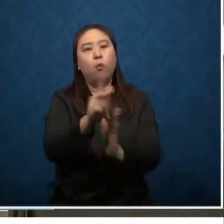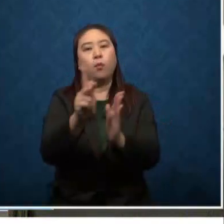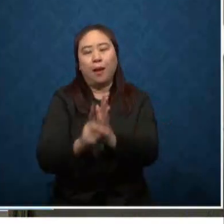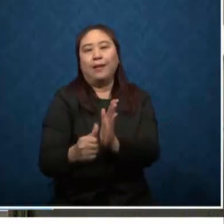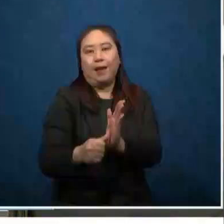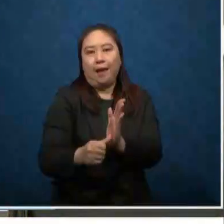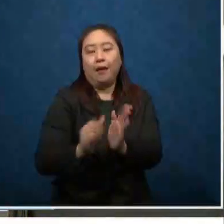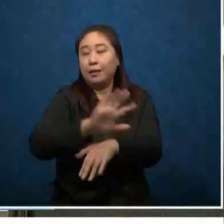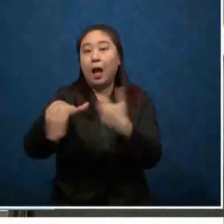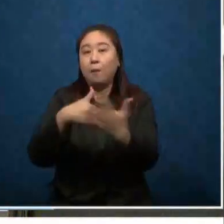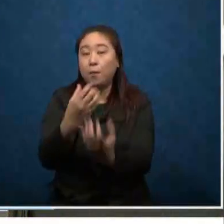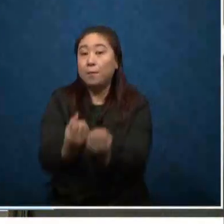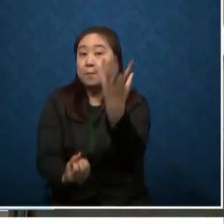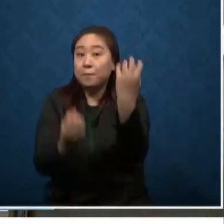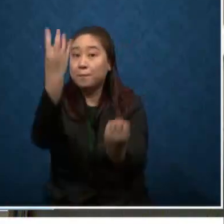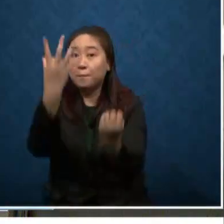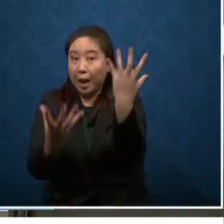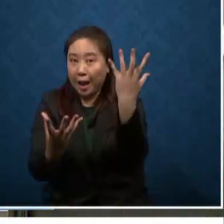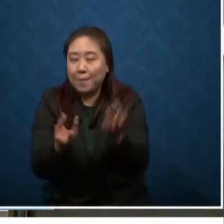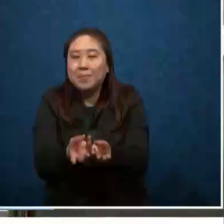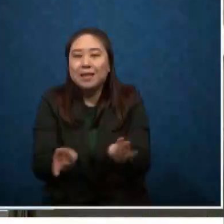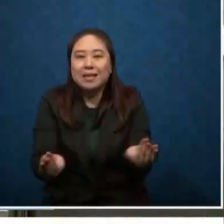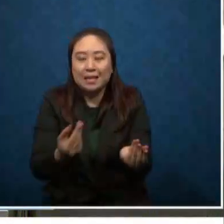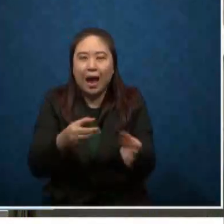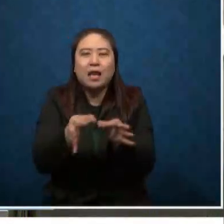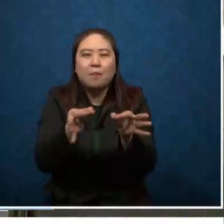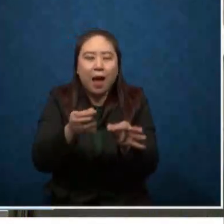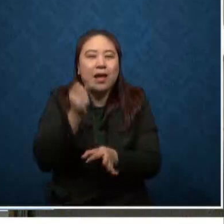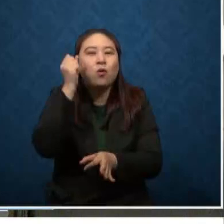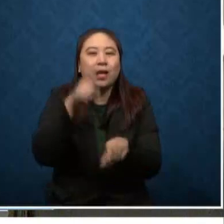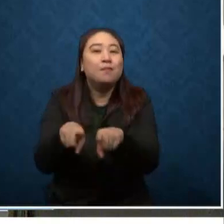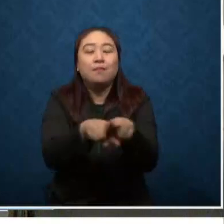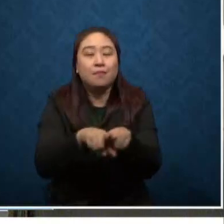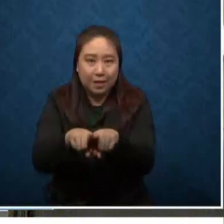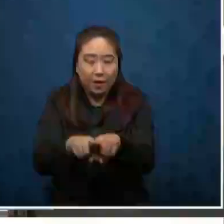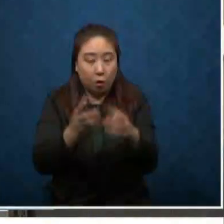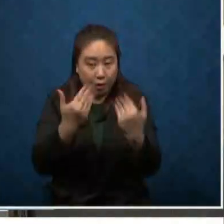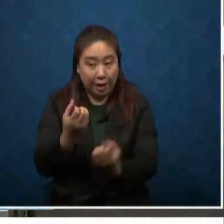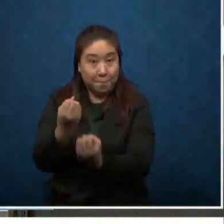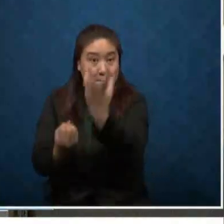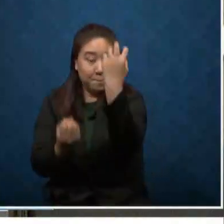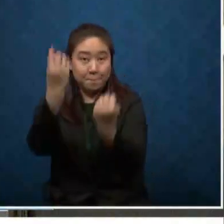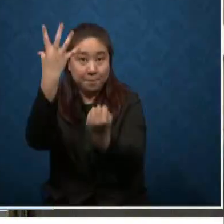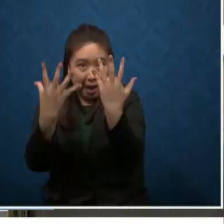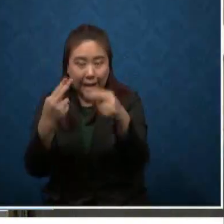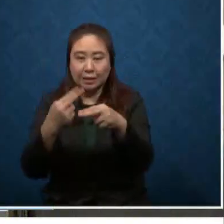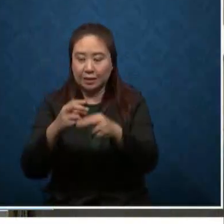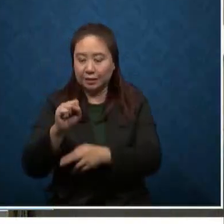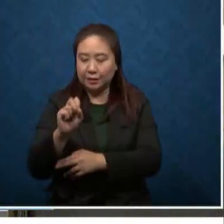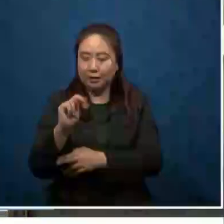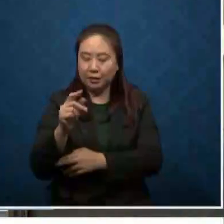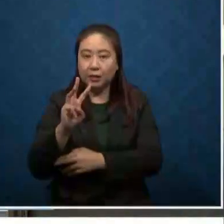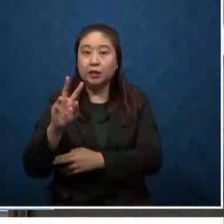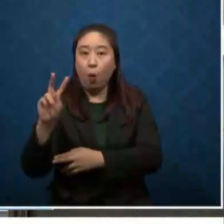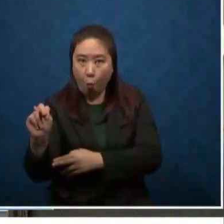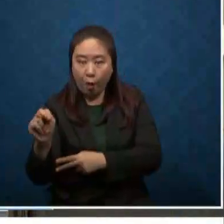ที่ป่าทั้หมดปรายัที่แงเพใหเขาใจตงกันวันนี้ปราสงวนกับพ้ที่ปานุรักษ์และกปาชั